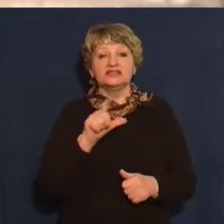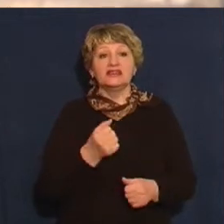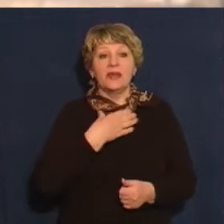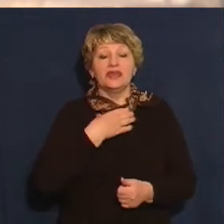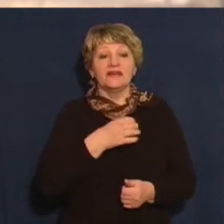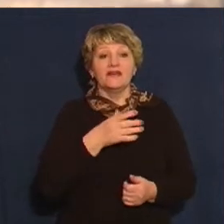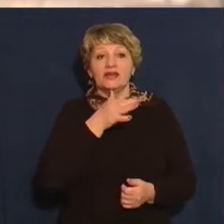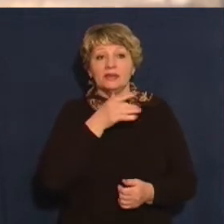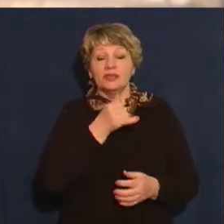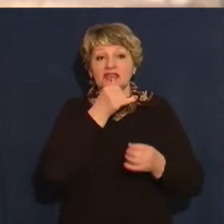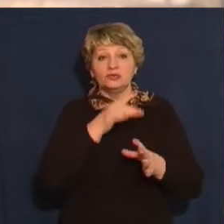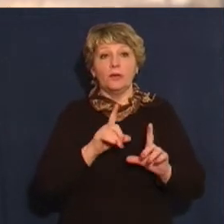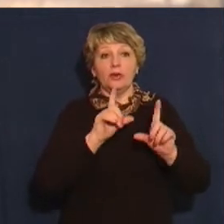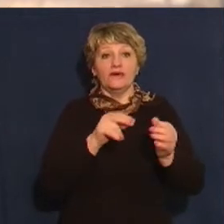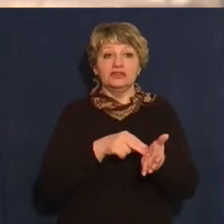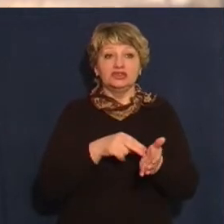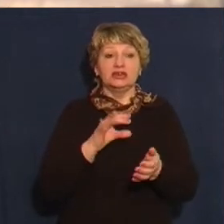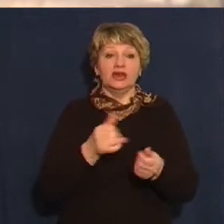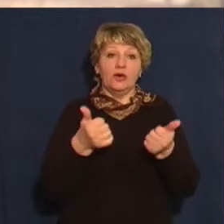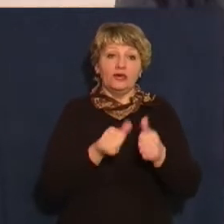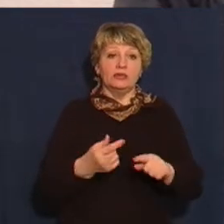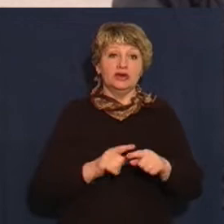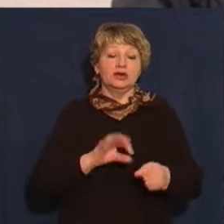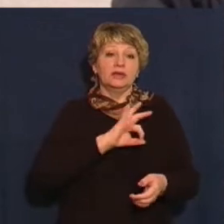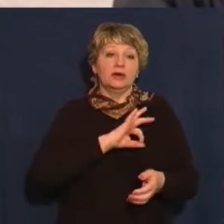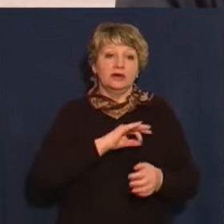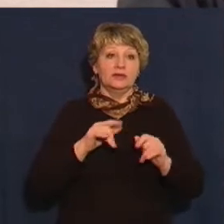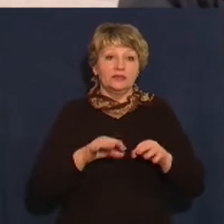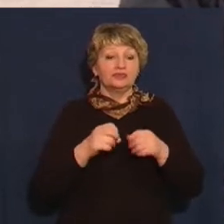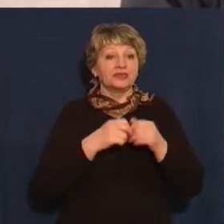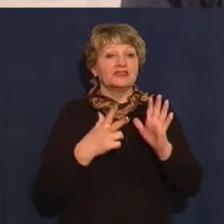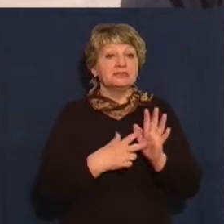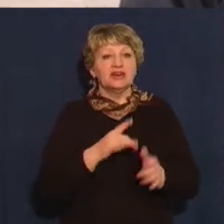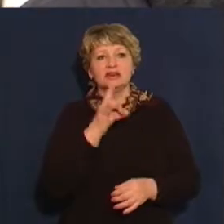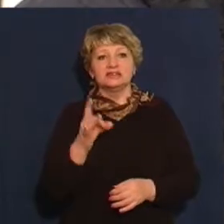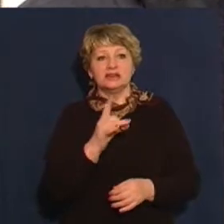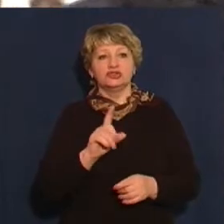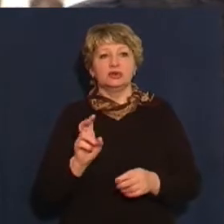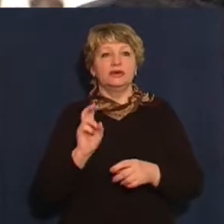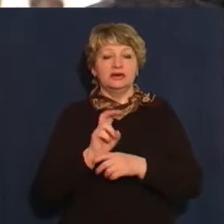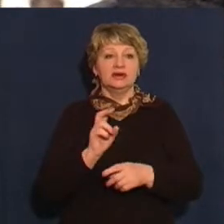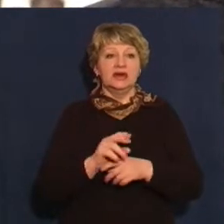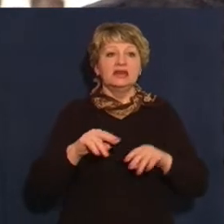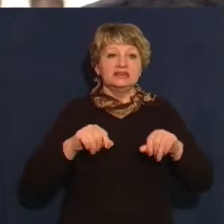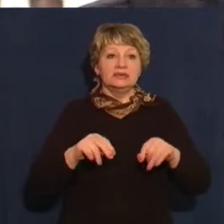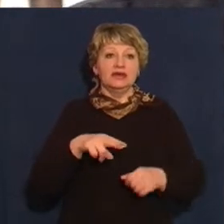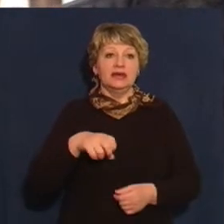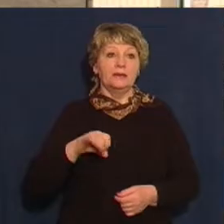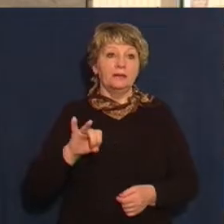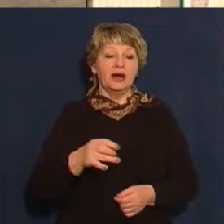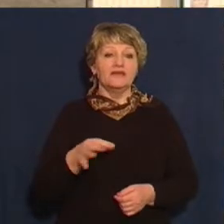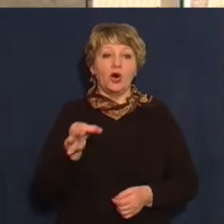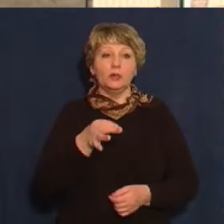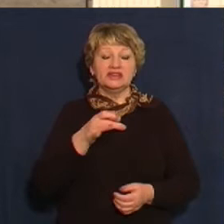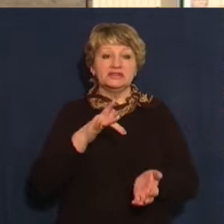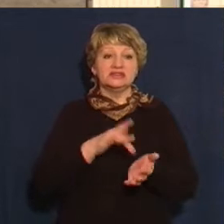зможе поїхати в Черкаси і оформляти цю нотаріальну дію. 18 разів, щоб оформити земельний пай, до нотаріуса в обласний центр